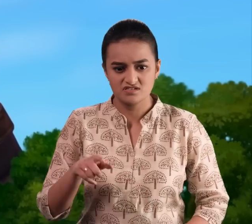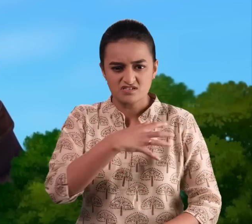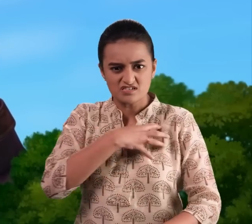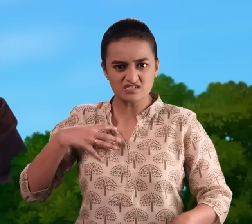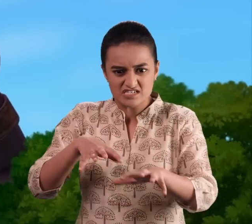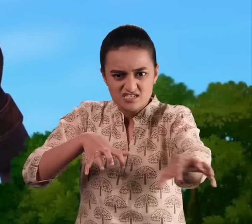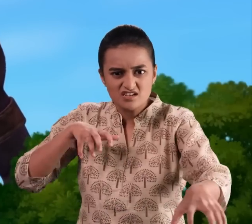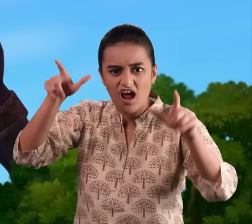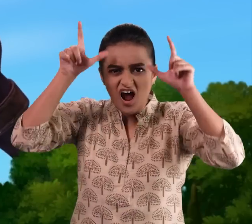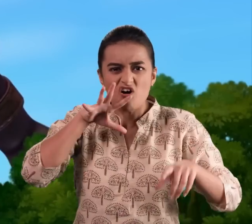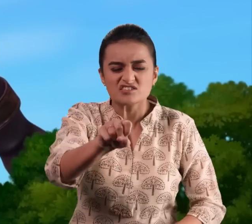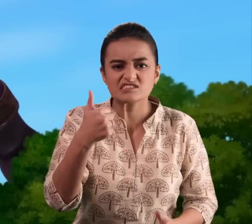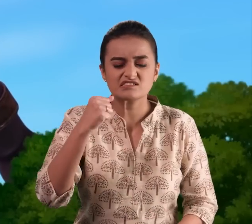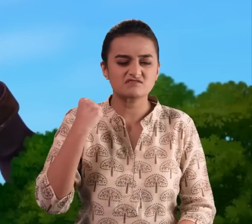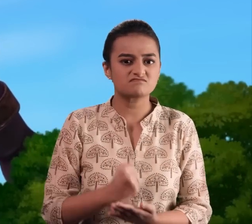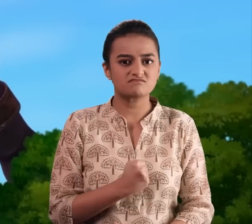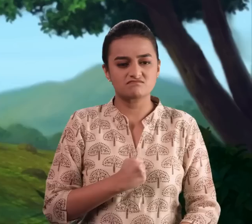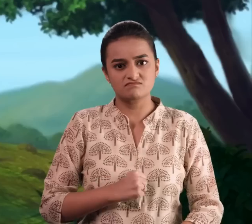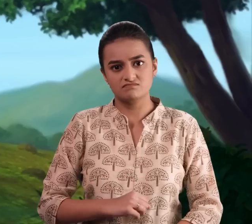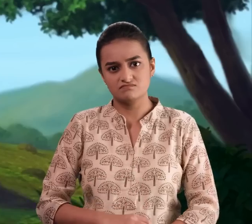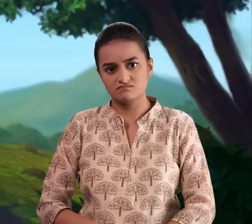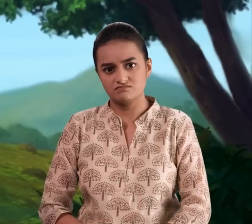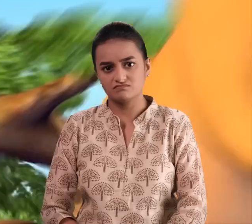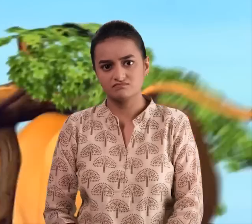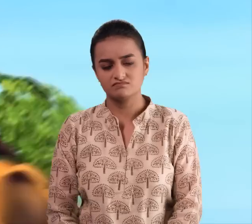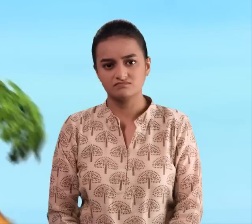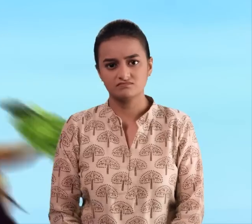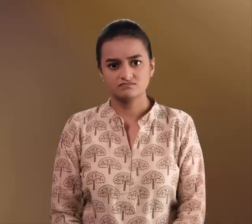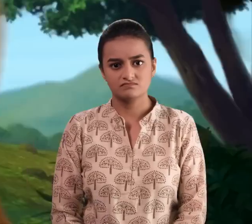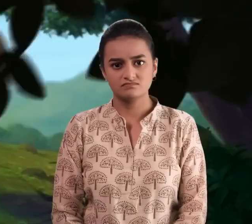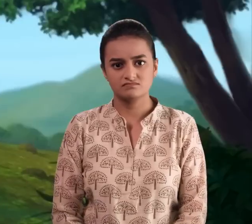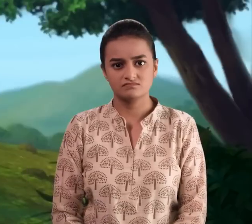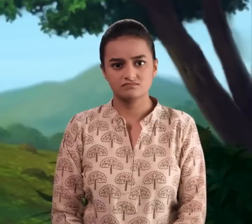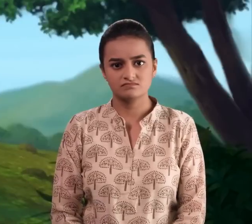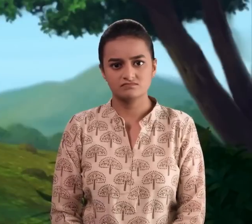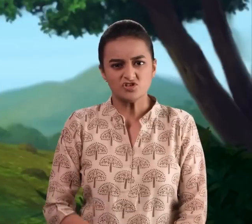आज शिकार का ये खेल पूरा देखे बिना ही जाना पड़ेगा।